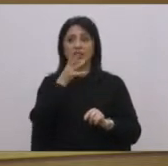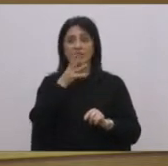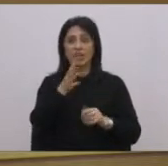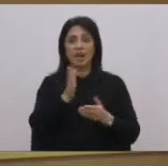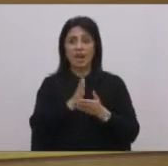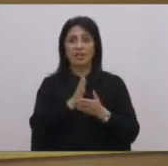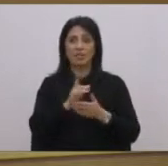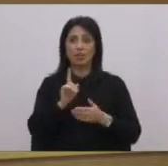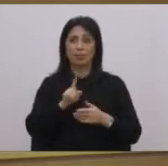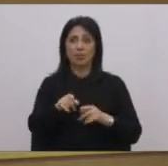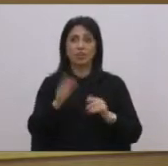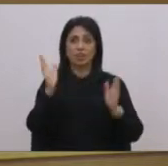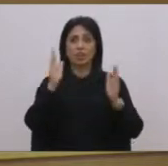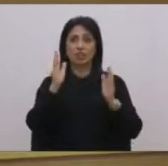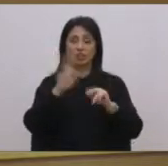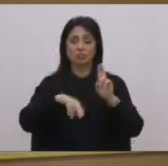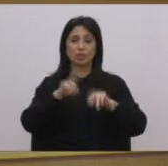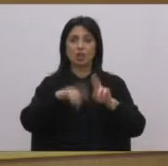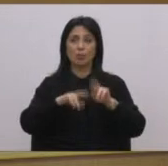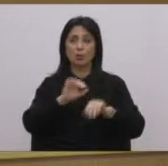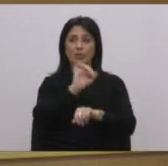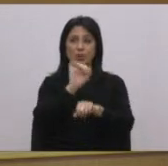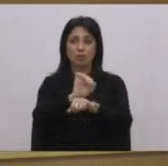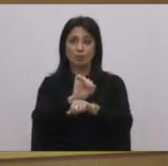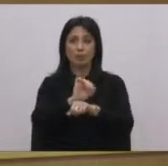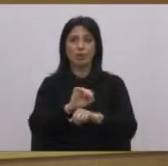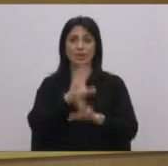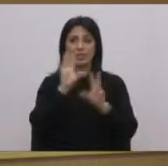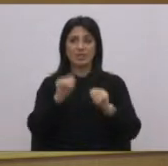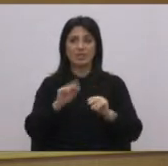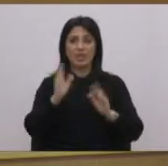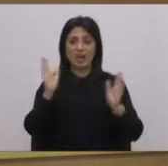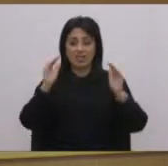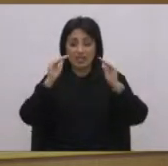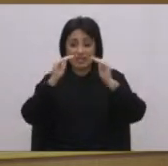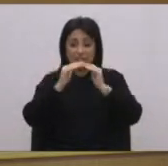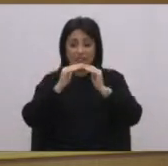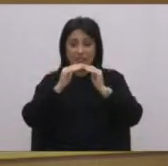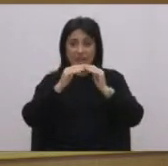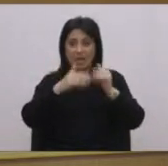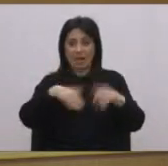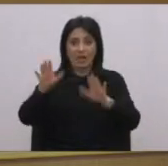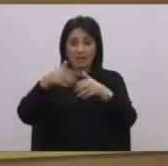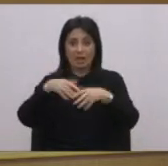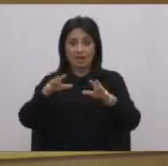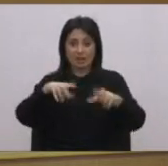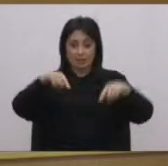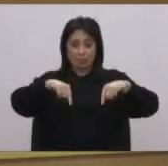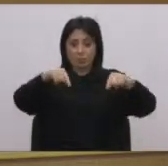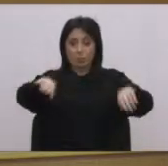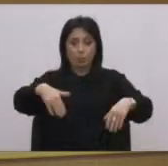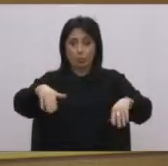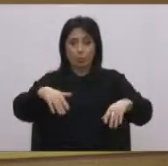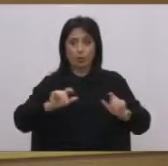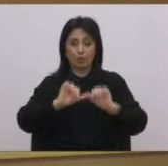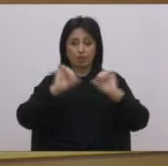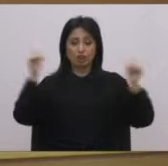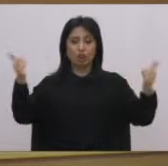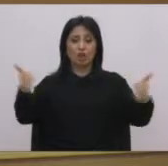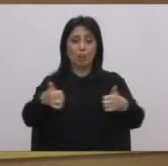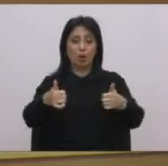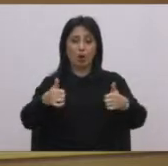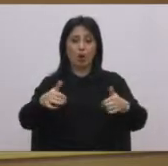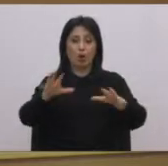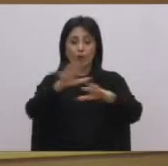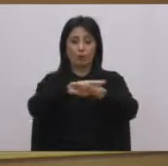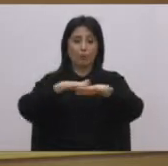არის, რომ ეს მშენებლობა შეაჩერა, საერთოდ კონსტრუქციები გაიტანა, ეს ტერიტორია შემოღობილი არის, დანგრეული